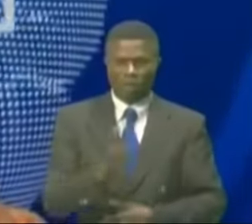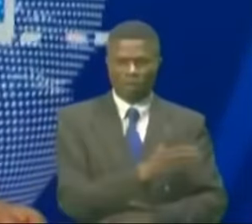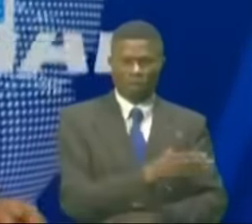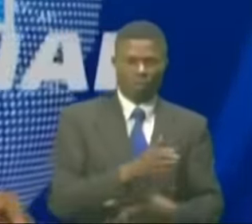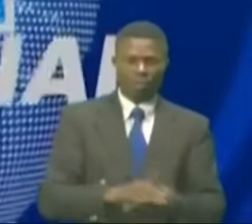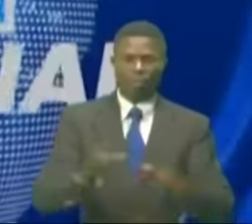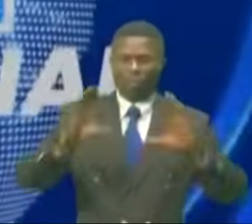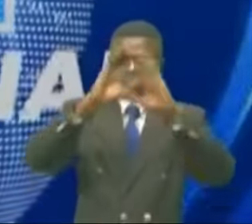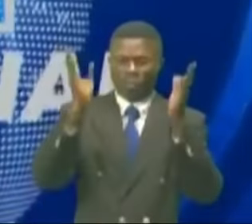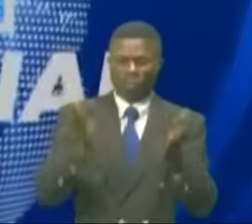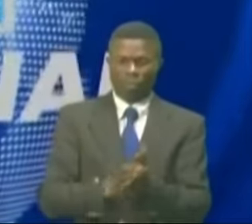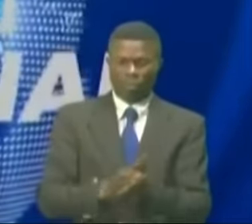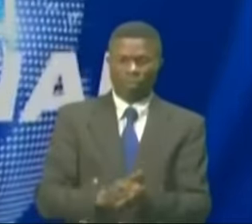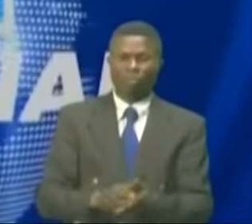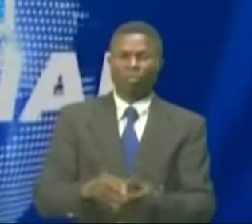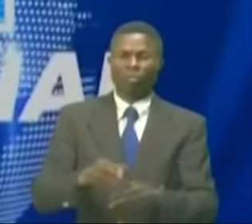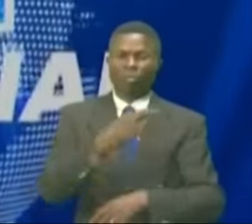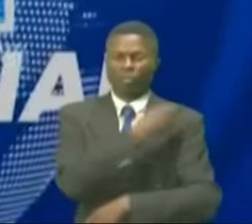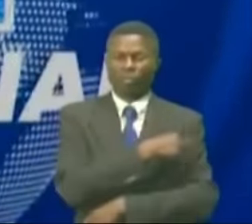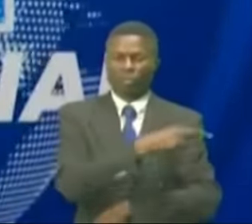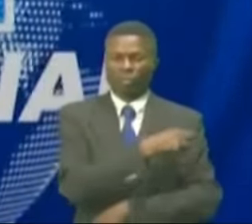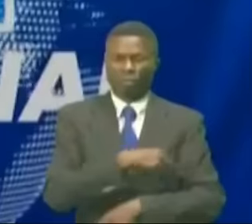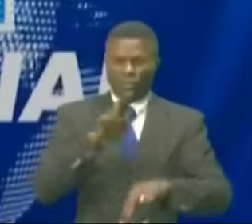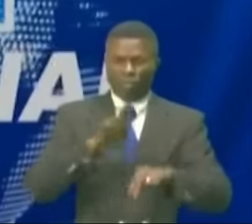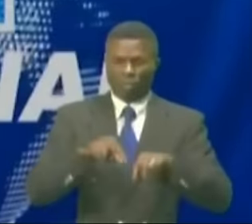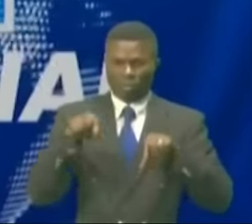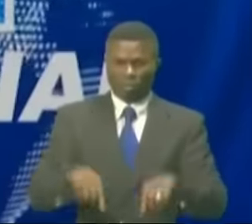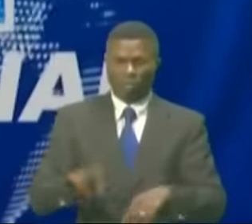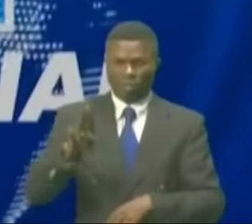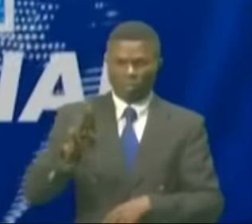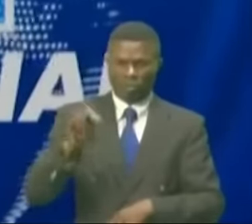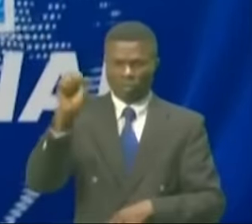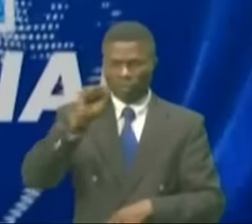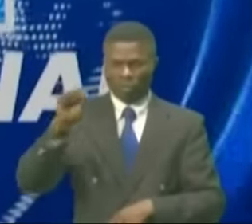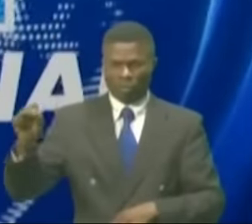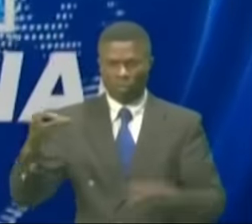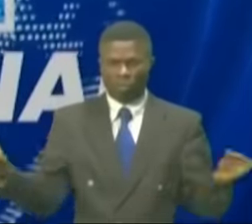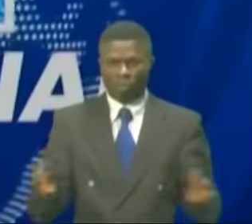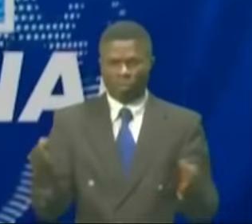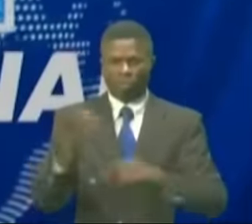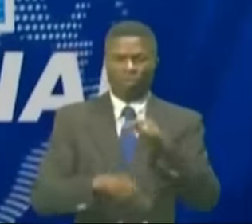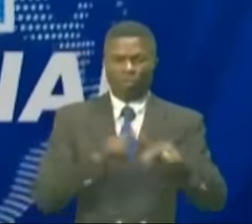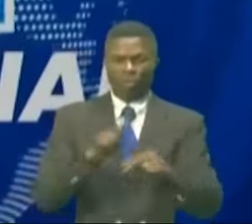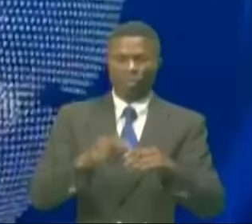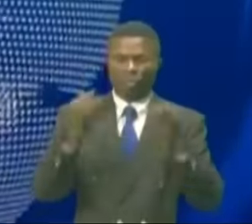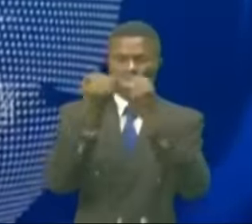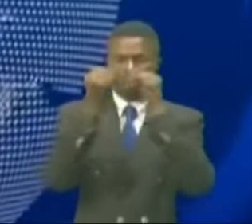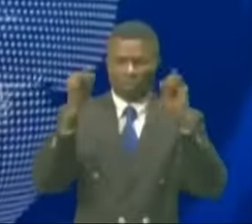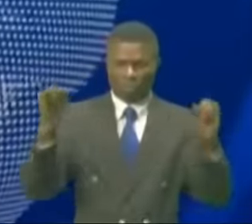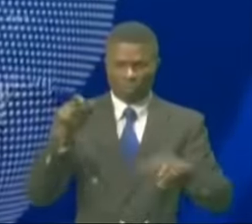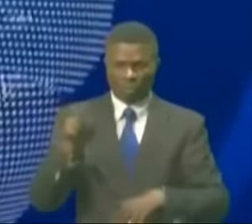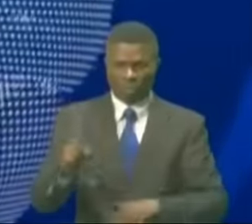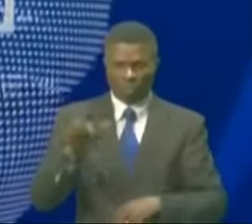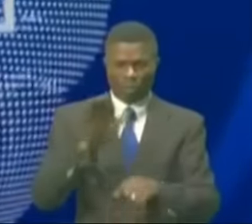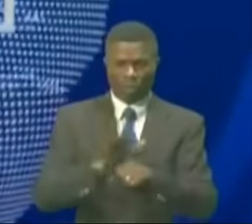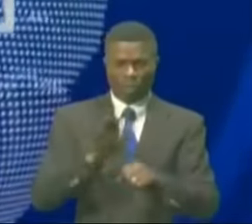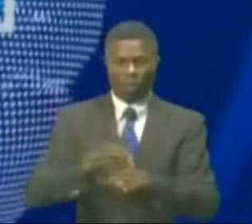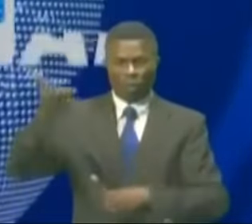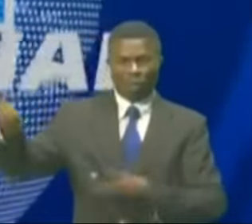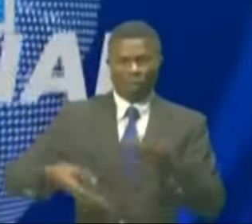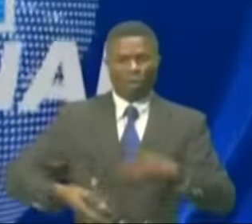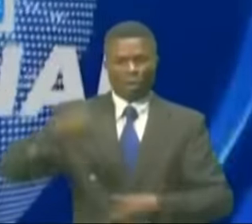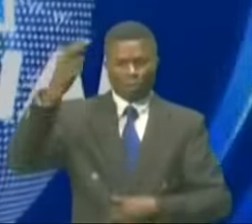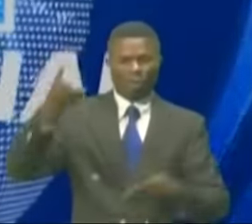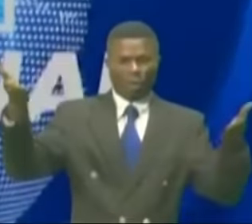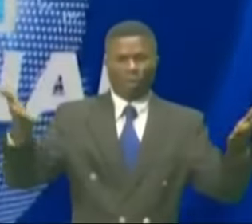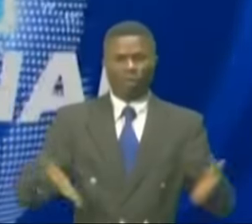La communauté russe vivant à Kinshasa a célébré la fête nationale de la Russie. Plusieurs invités de marque ont